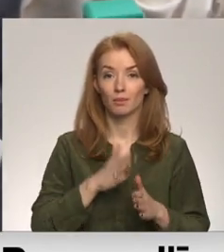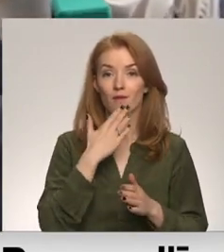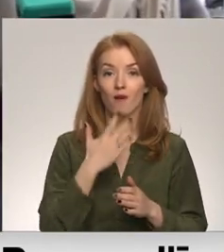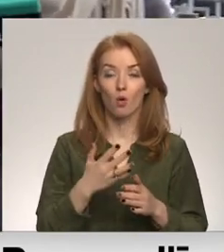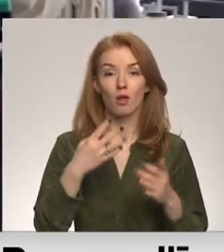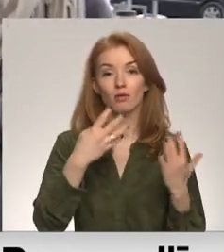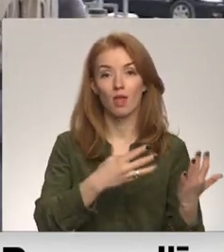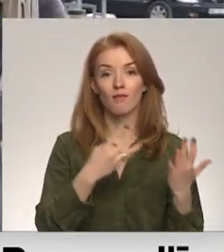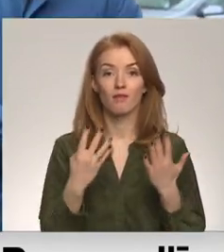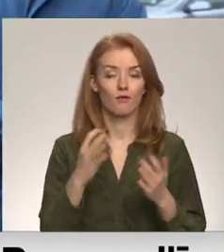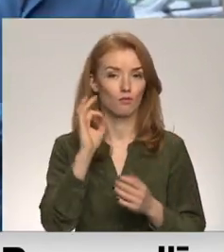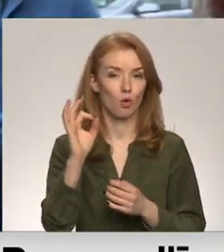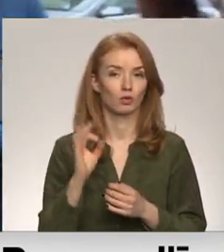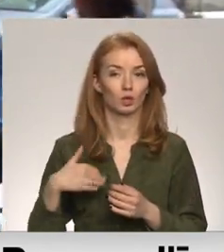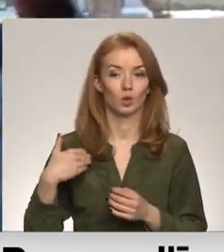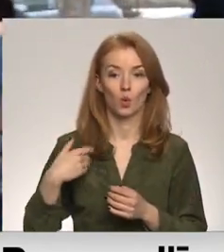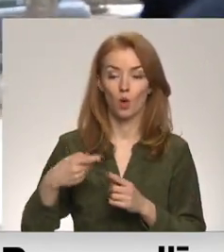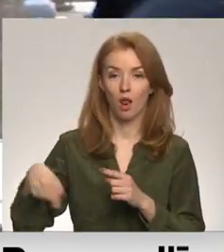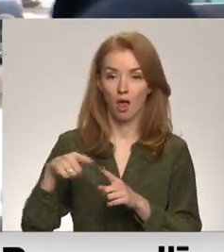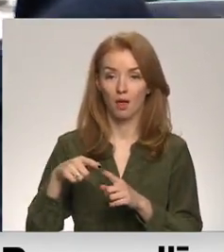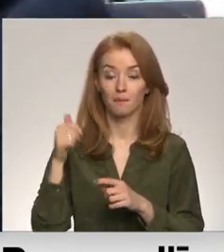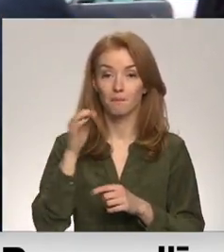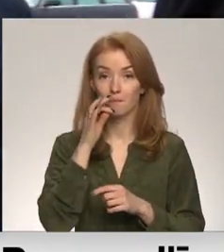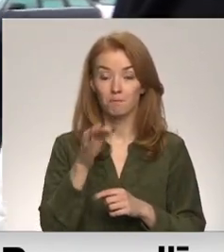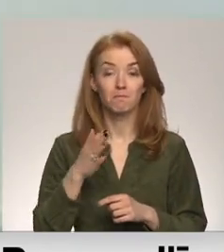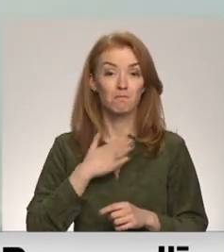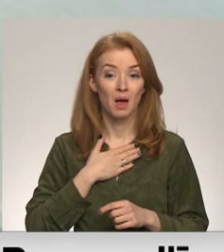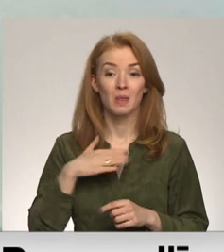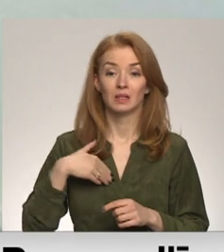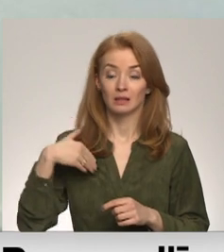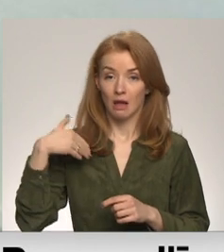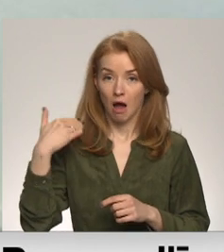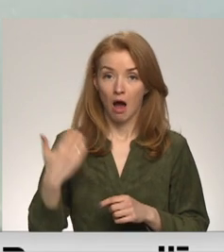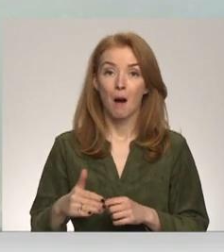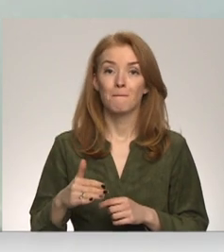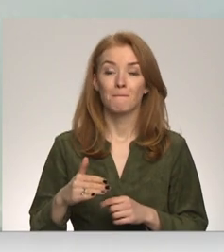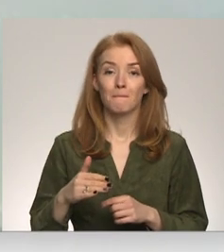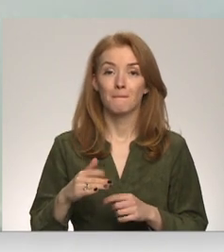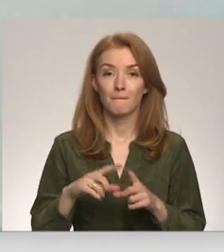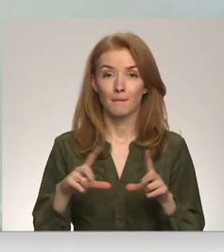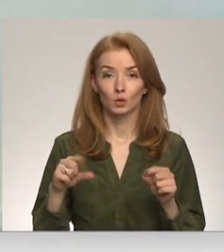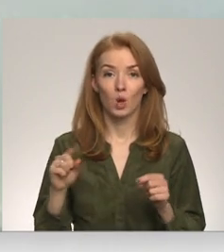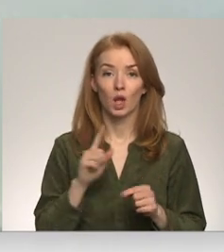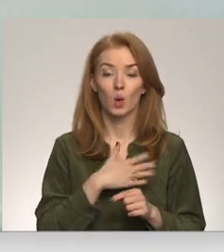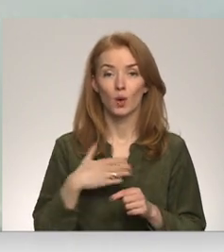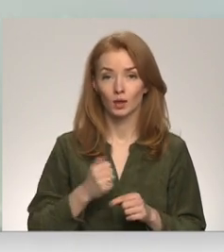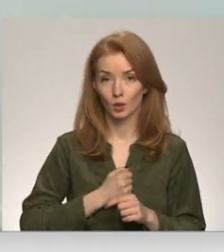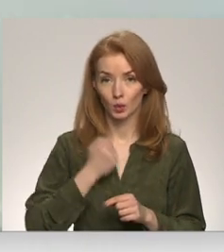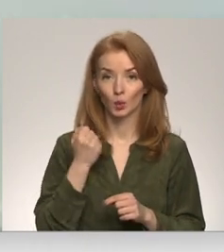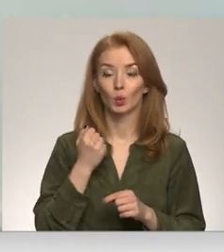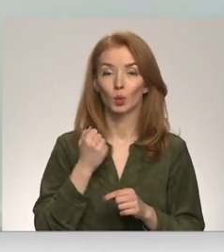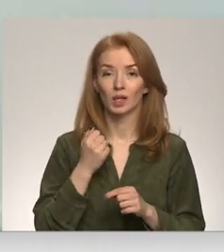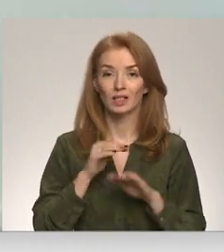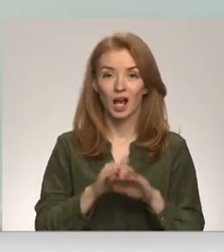ir 99% skolēnu. Lai cik man sāp, ka skolai ir grūti nodrošināt vidusskolas